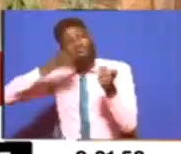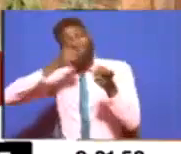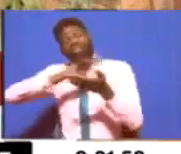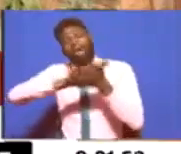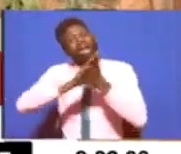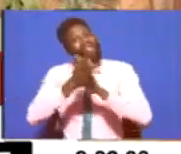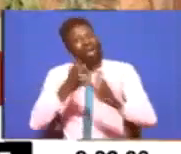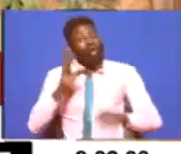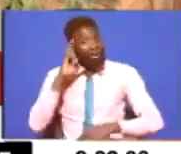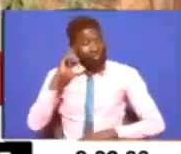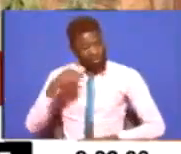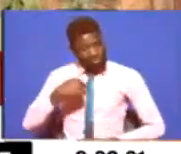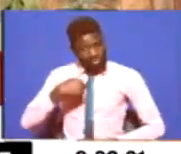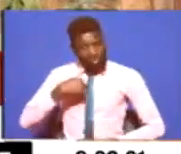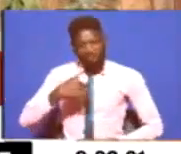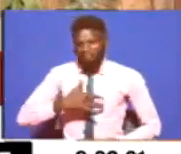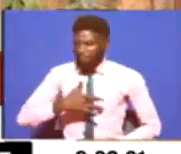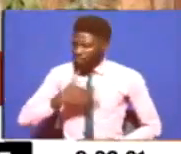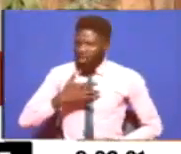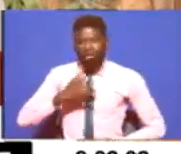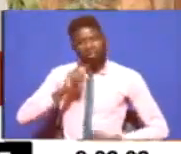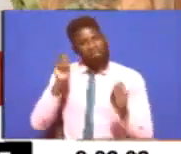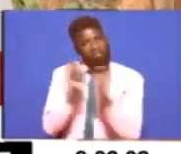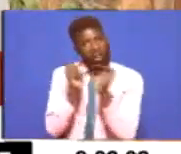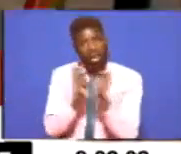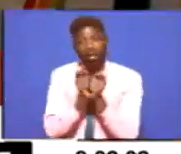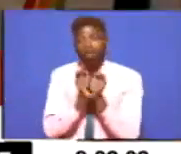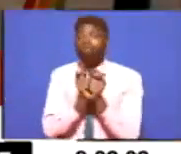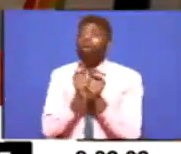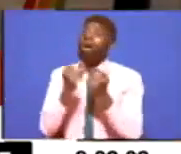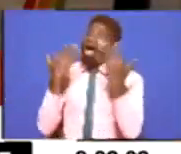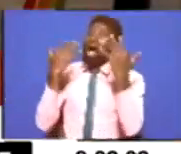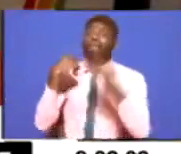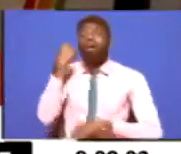uchungu sana. Kisemekana tuko na amani na bado watu wanauawa bure.